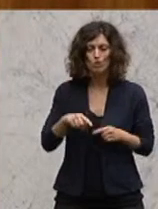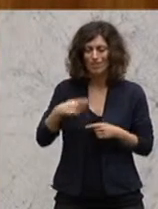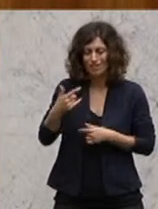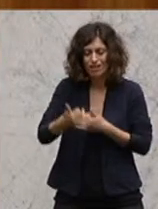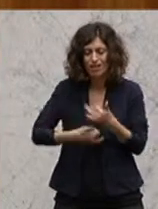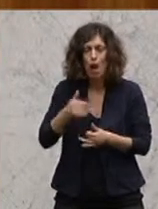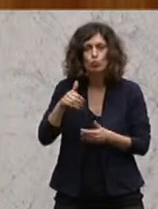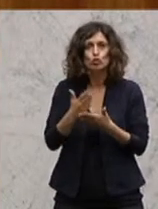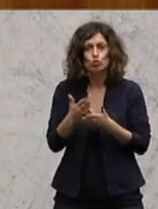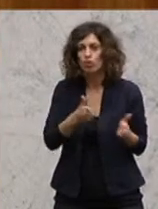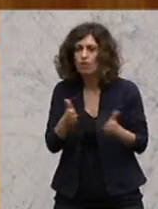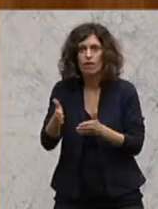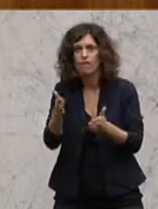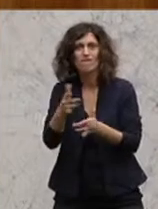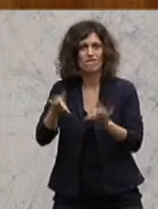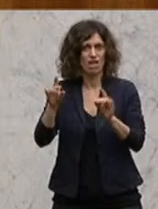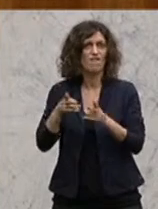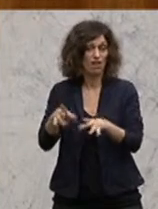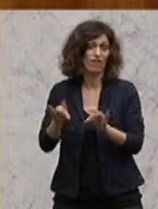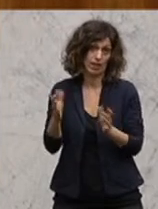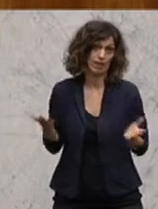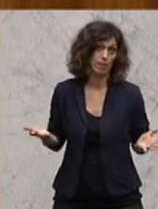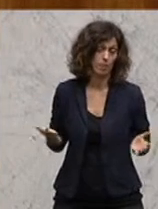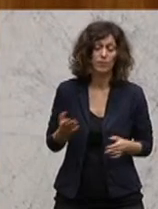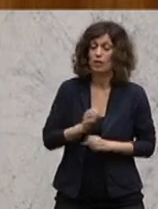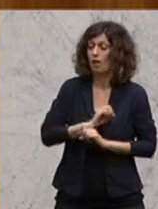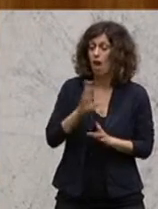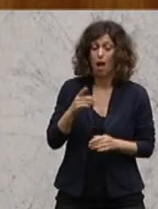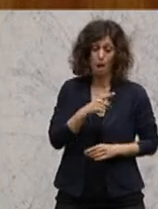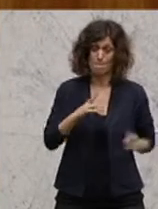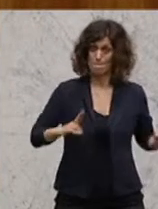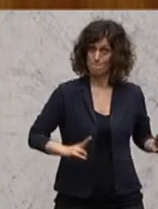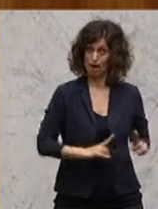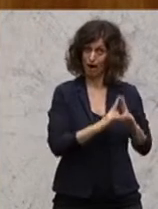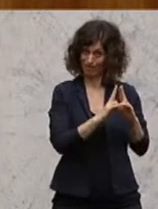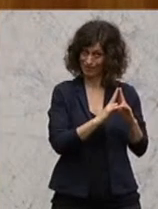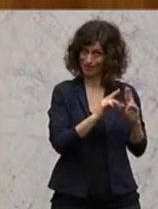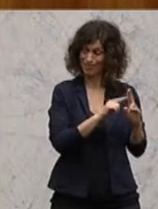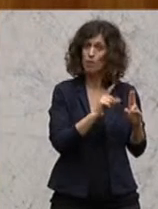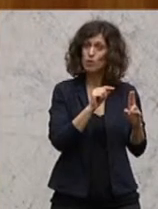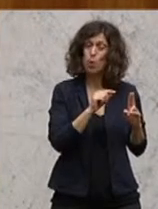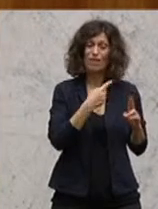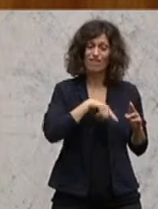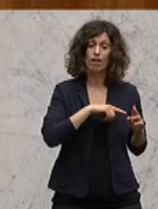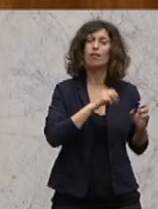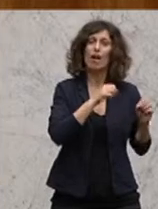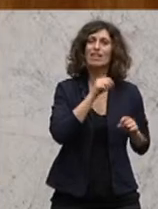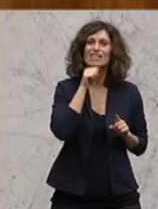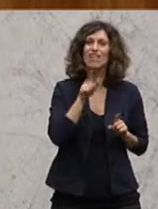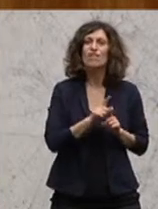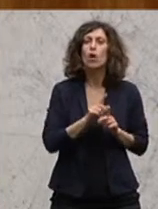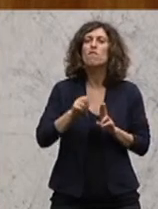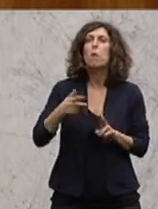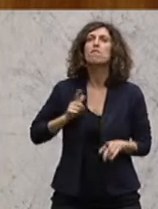Weichen stellen. Und es ist ganz klar, nach Paris ist nicht vor Paris. Das ist etwas ganz was anderes,